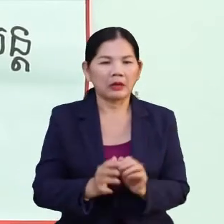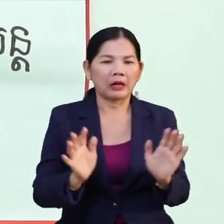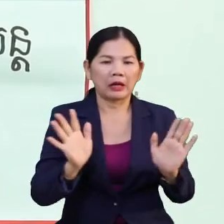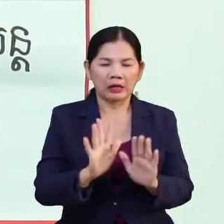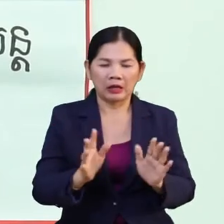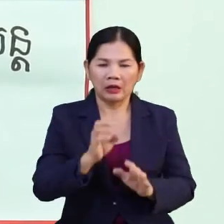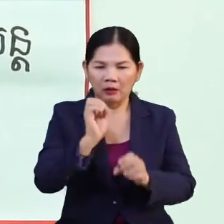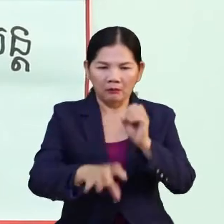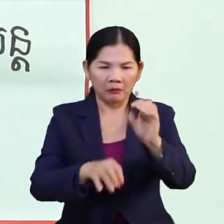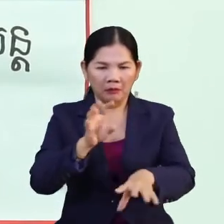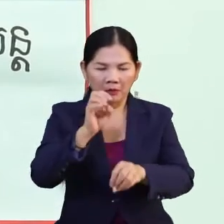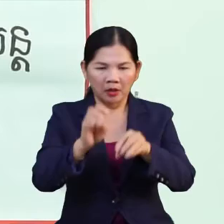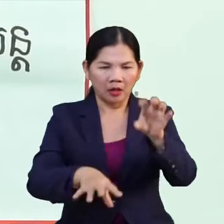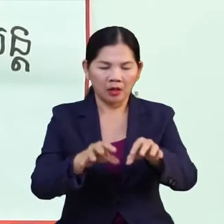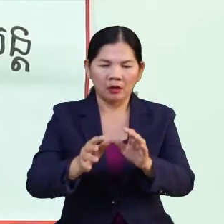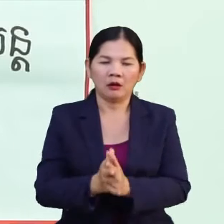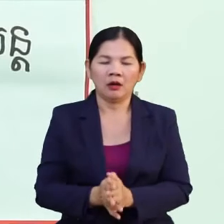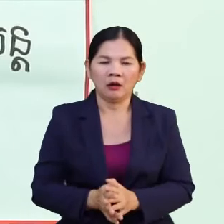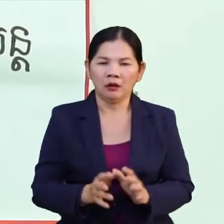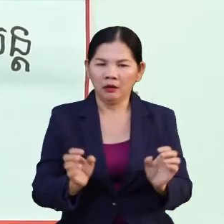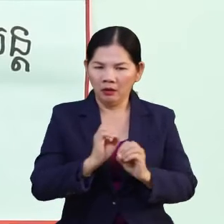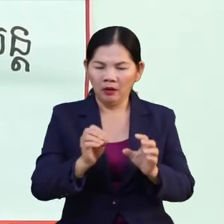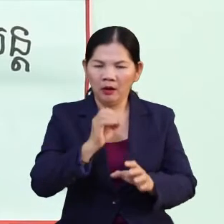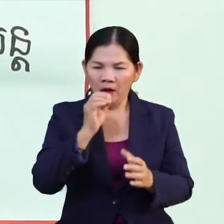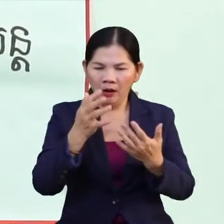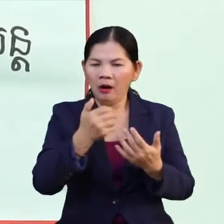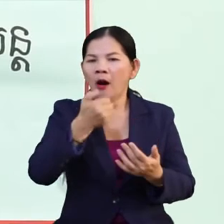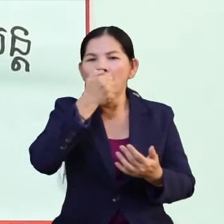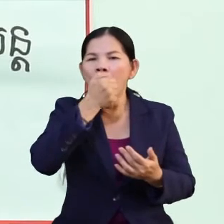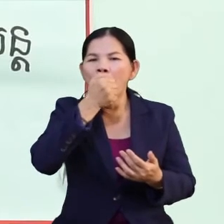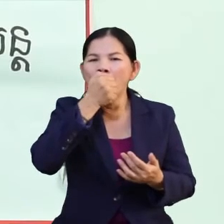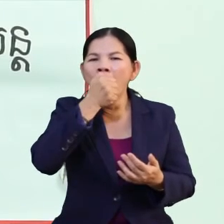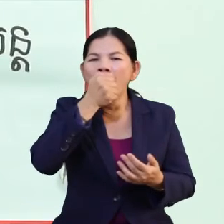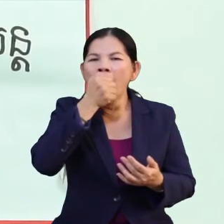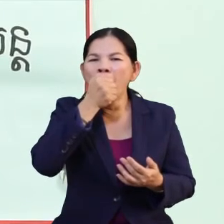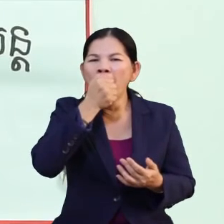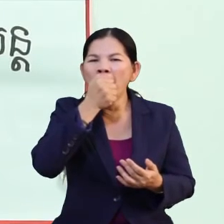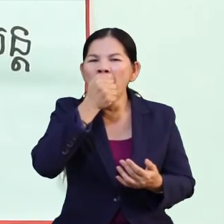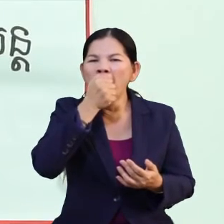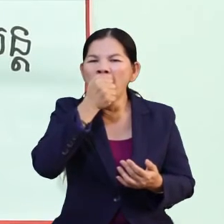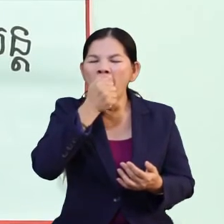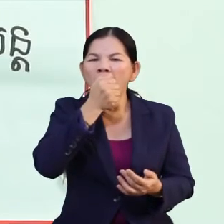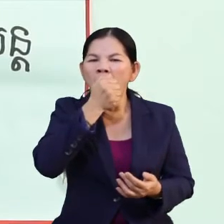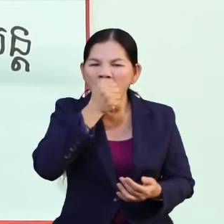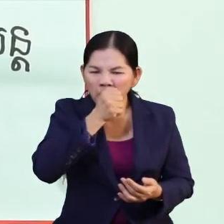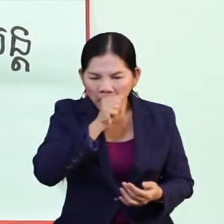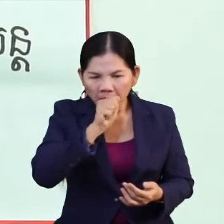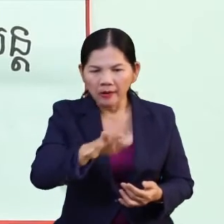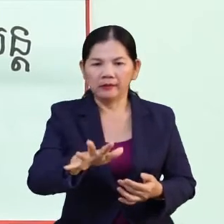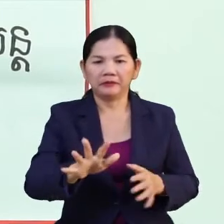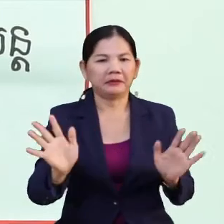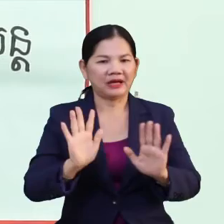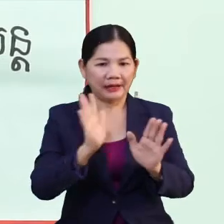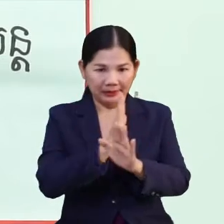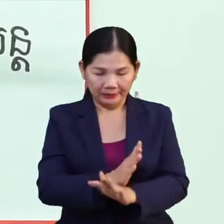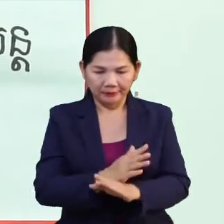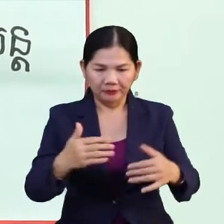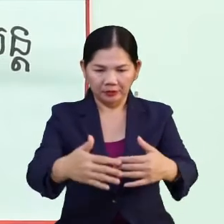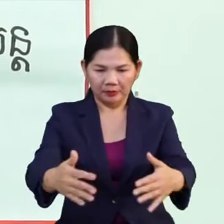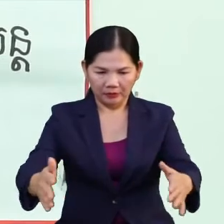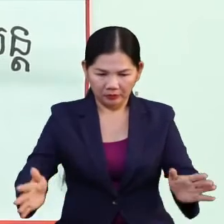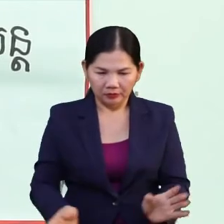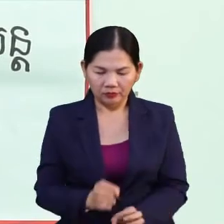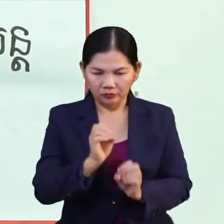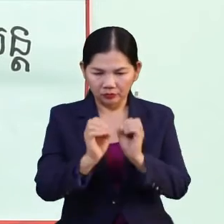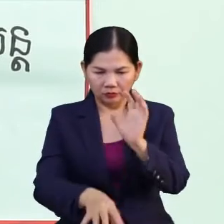ចាមនុស្សល្អអំពើល្អដែលយើងត្រូវធ្វើគឺមិនចោលកញ្ចប់នំដែលយើងញ៉ាំរួចនឹងផ្ដេសផ្ដាសទេយើងយកទៅចោលនៅណាកូនចាយើងទុក